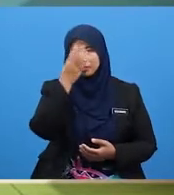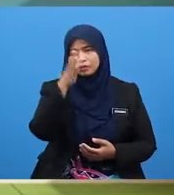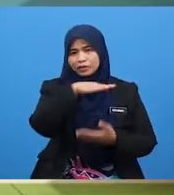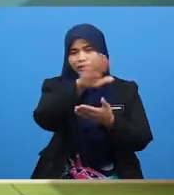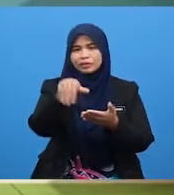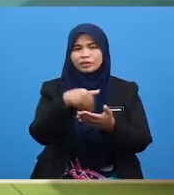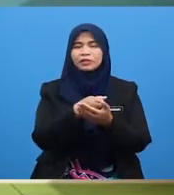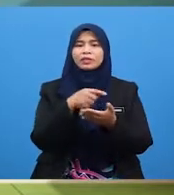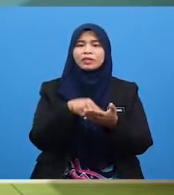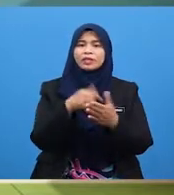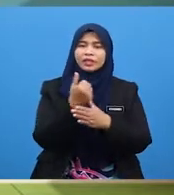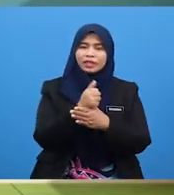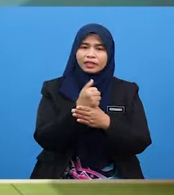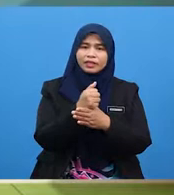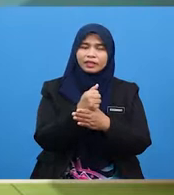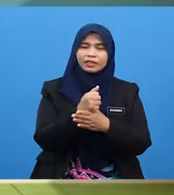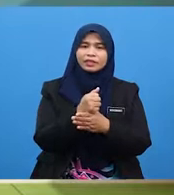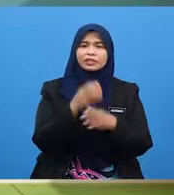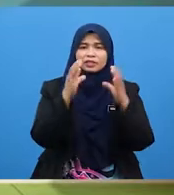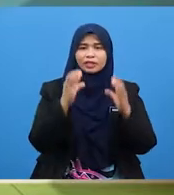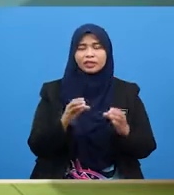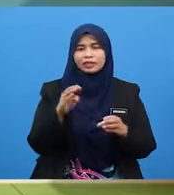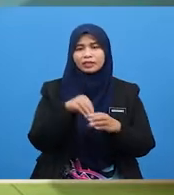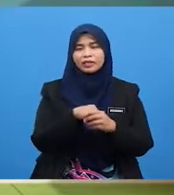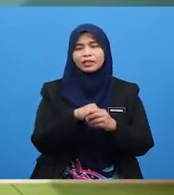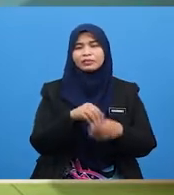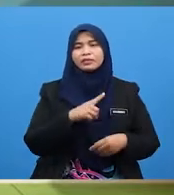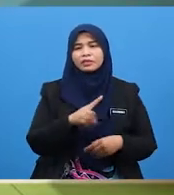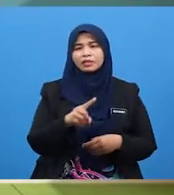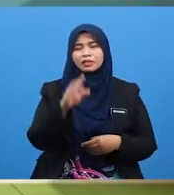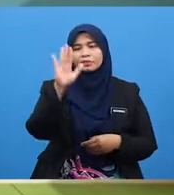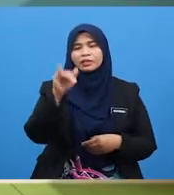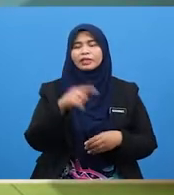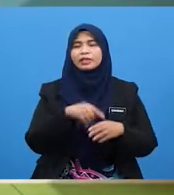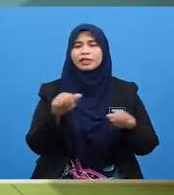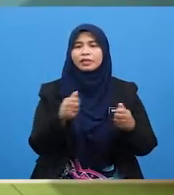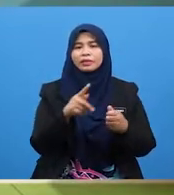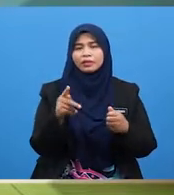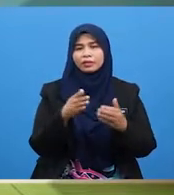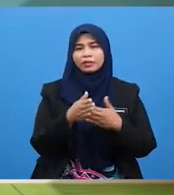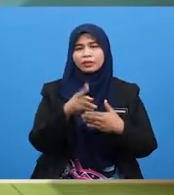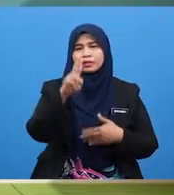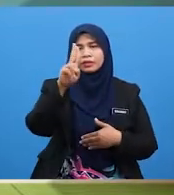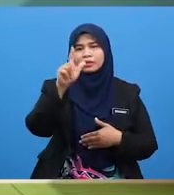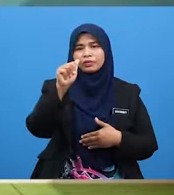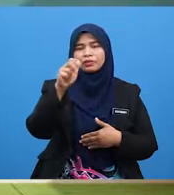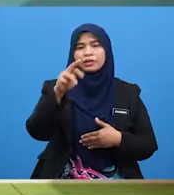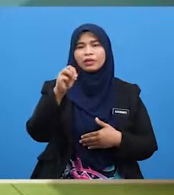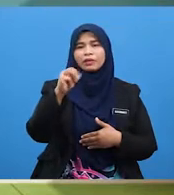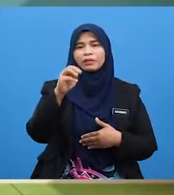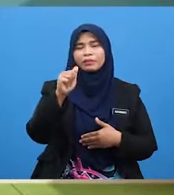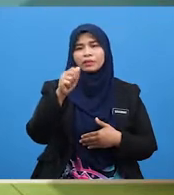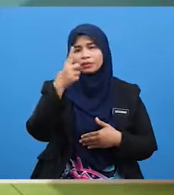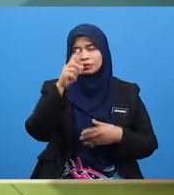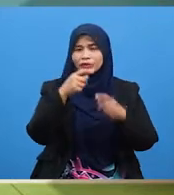semua, ini ialah antara kaedah dalam Islam yang diamalkan oleh para ulama untuk menetapkan